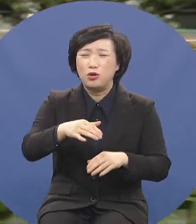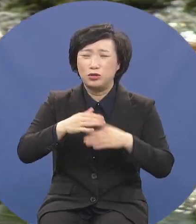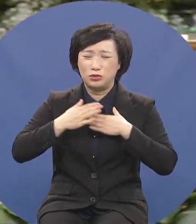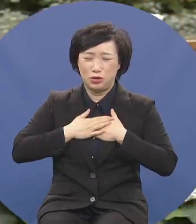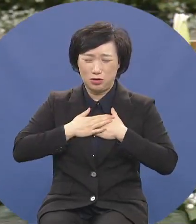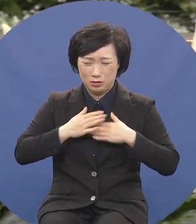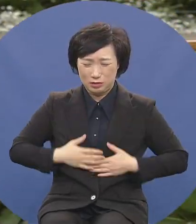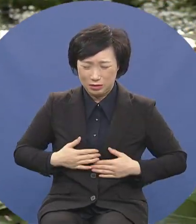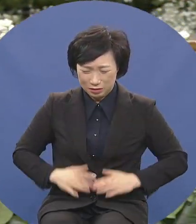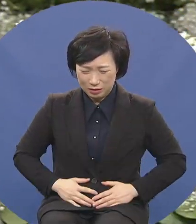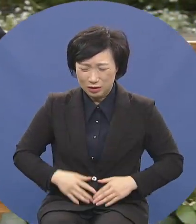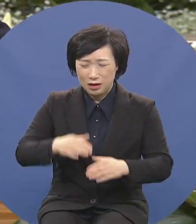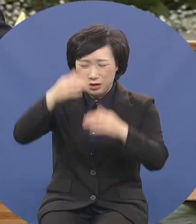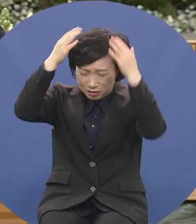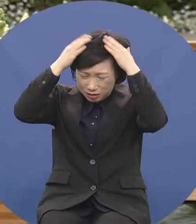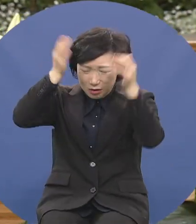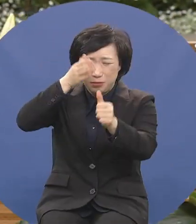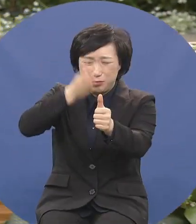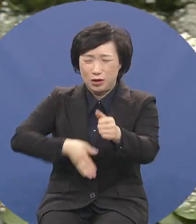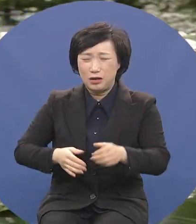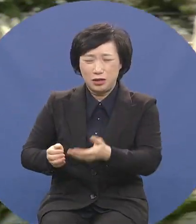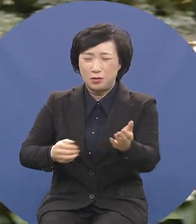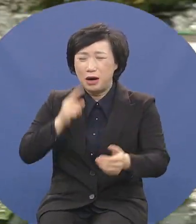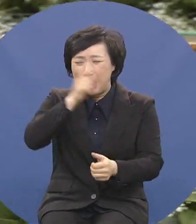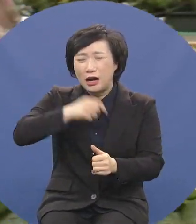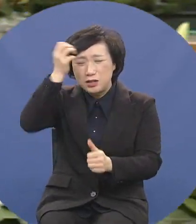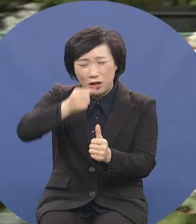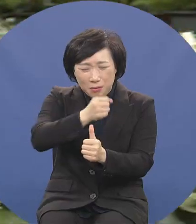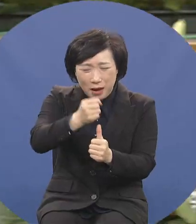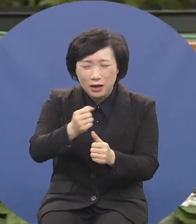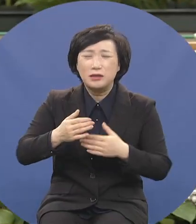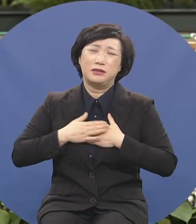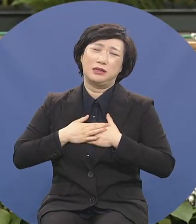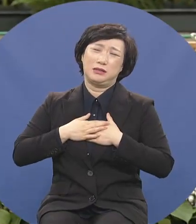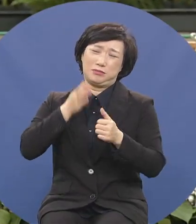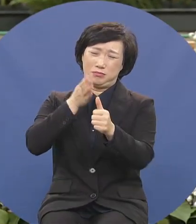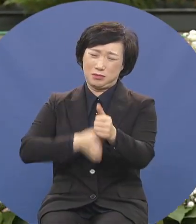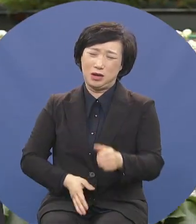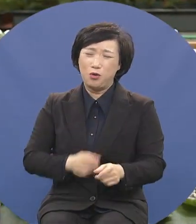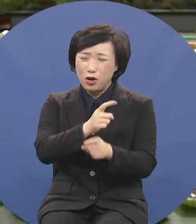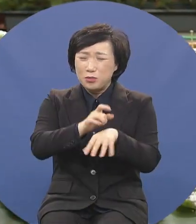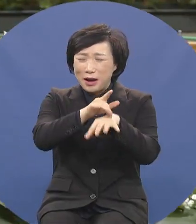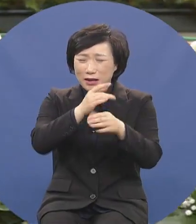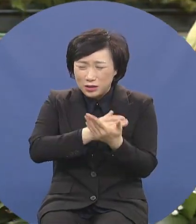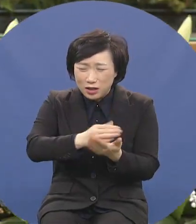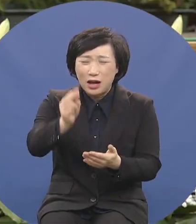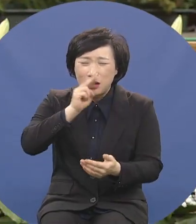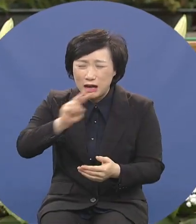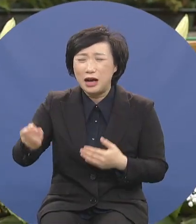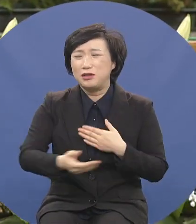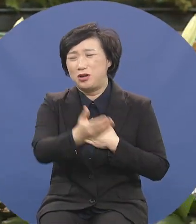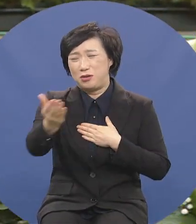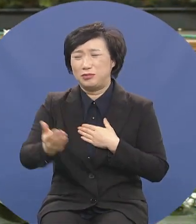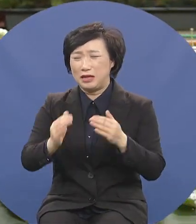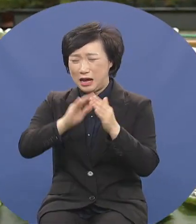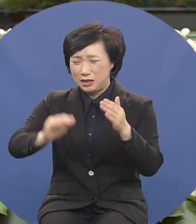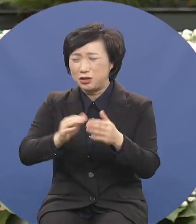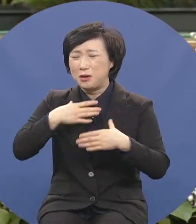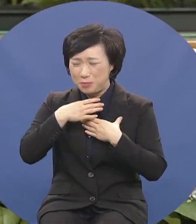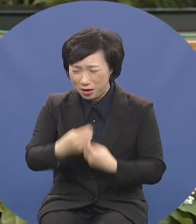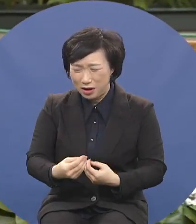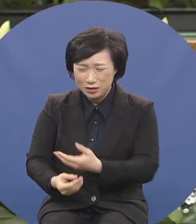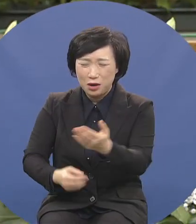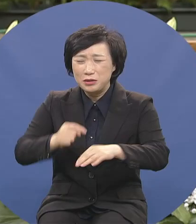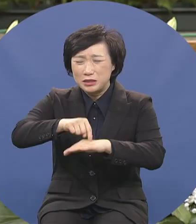영에 매인 사람 가슴에 손을 얹기를 바랍니다. 이 원수가 떠나가야 여러분의 집구석이 편안하며 여러분의